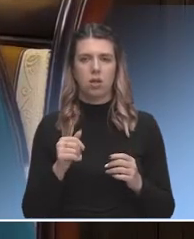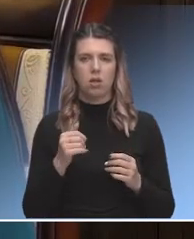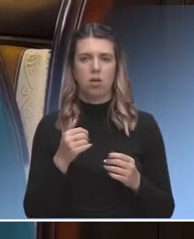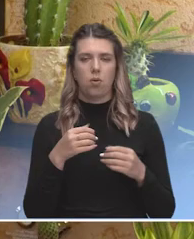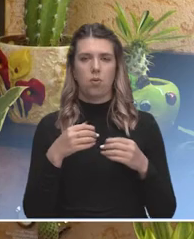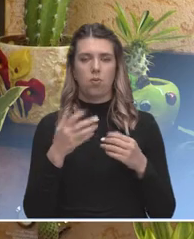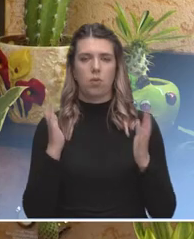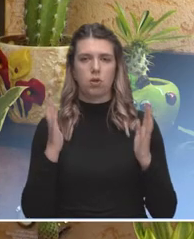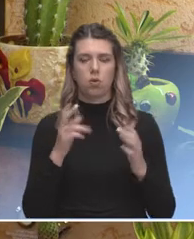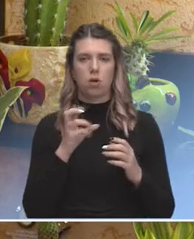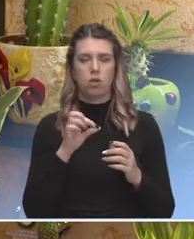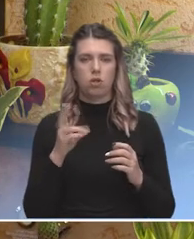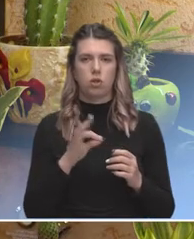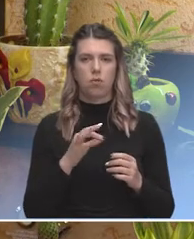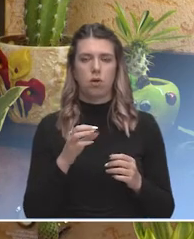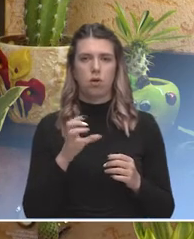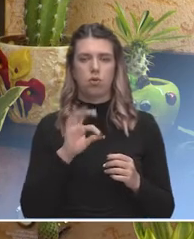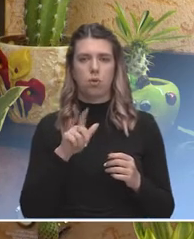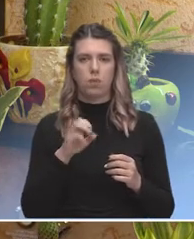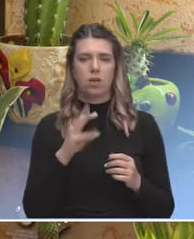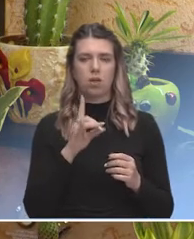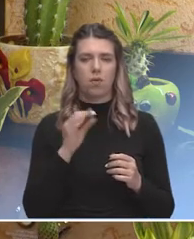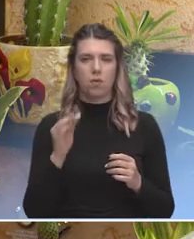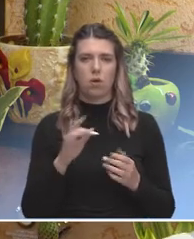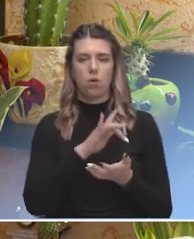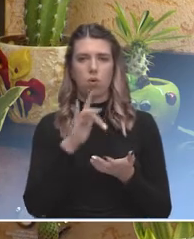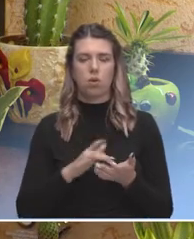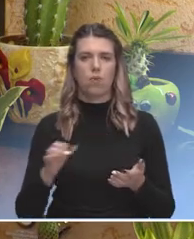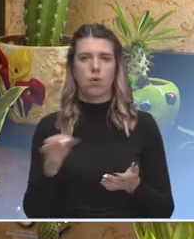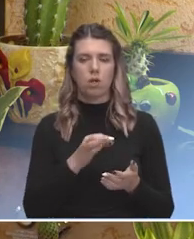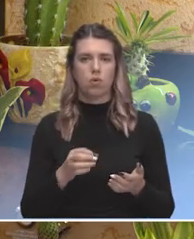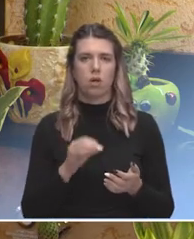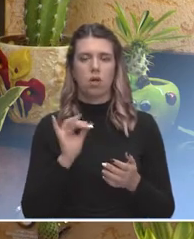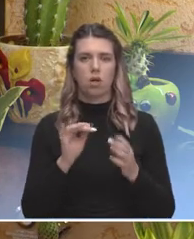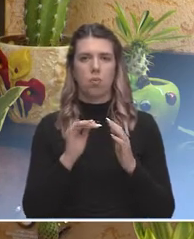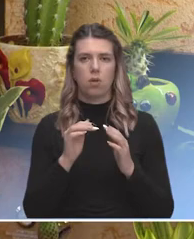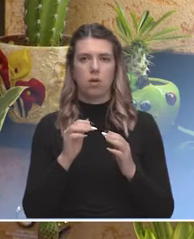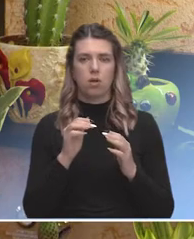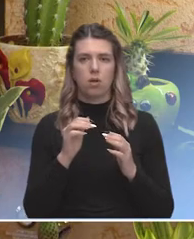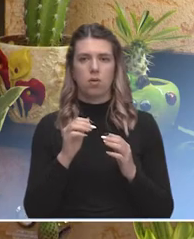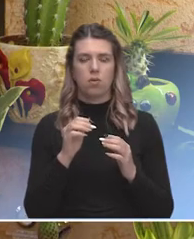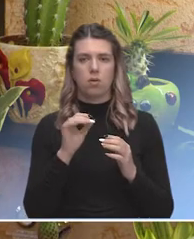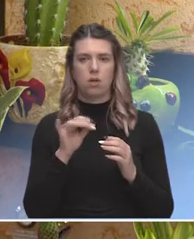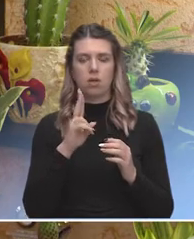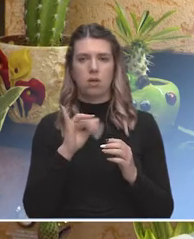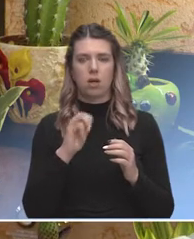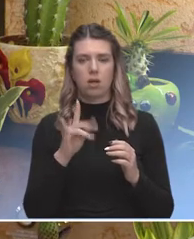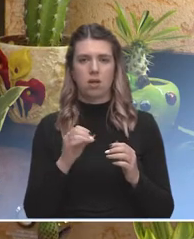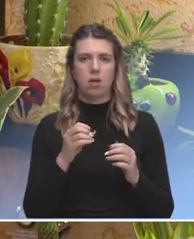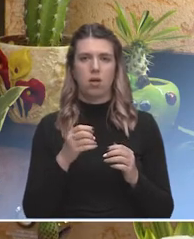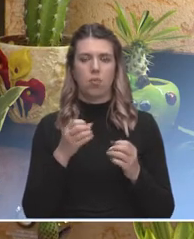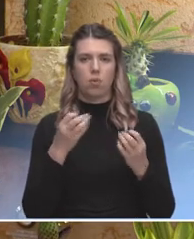страна представлена большим количеством субъектов федерации, городов, районов. И, конечно, актуализированные